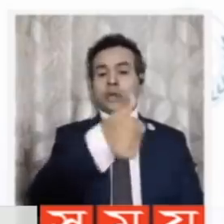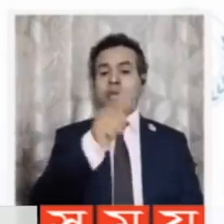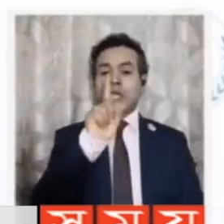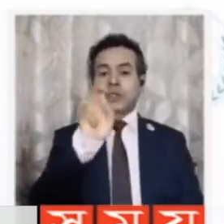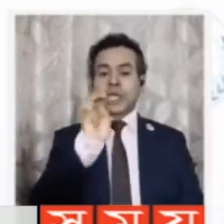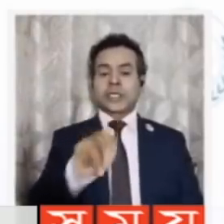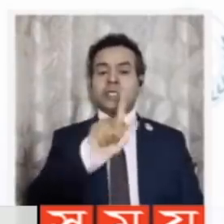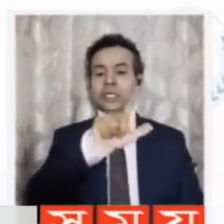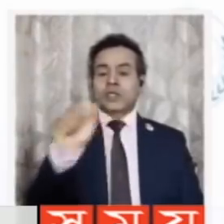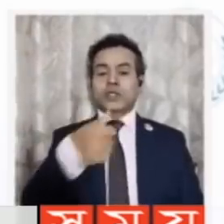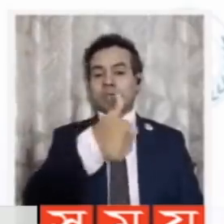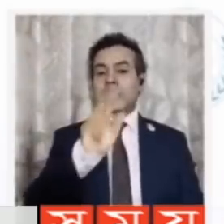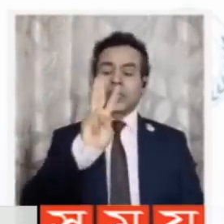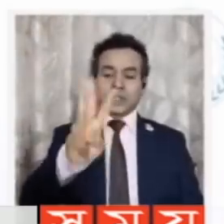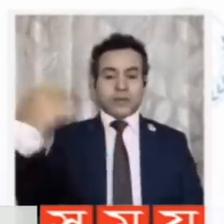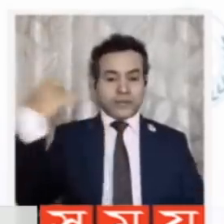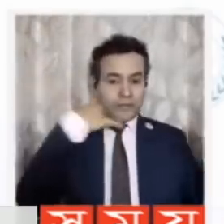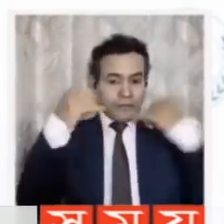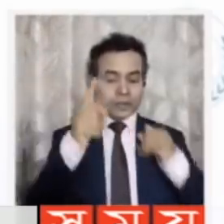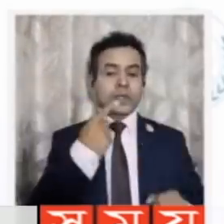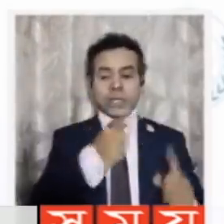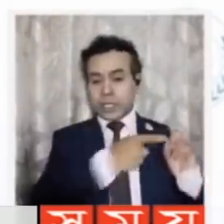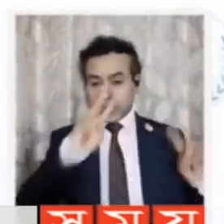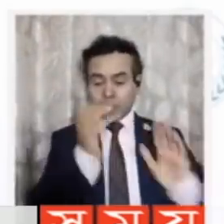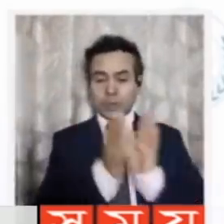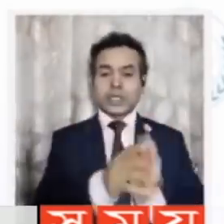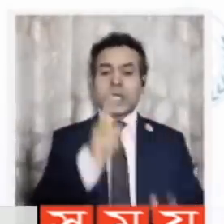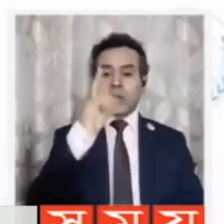1,61,763টি এবং এ পর্যন্ত ফোন কল গ্রহণ করা হয়েছে